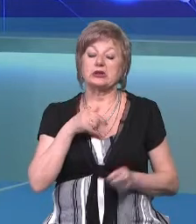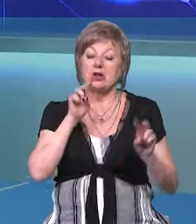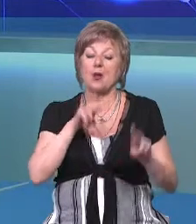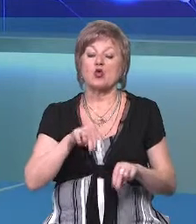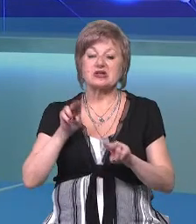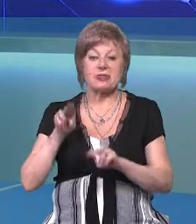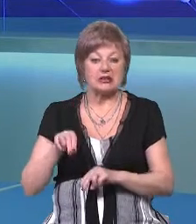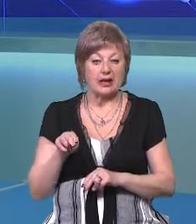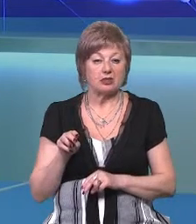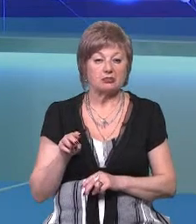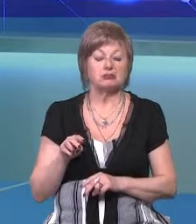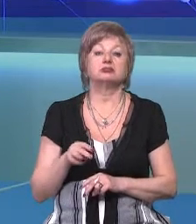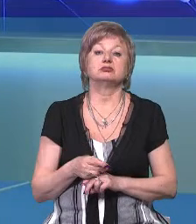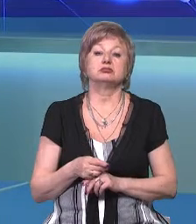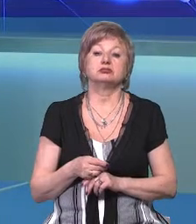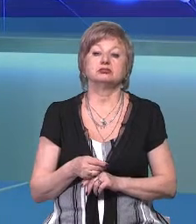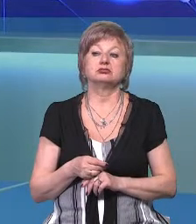продивився